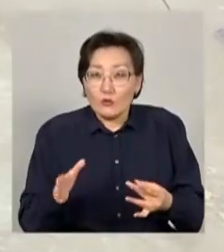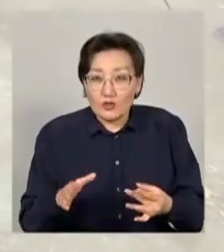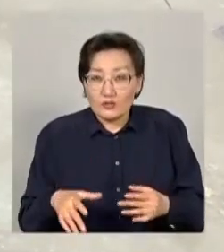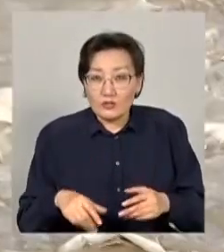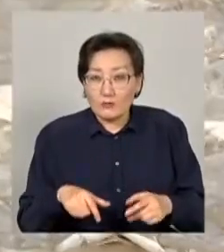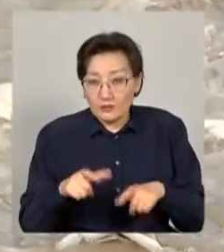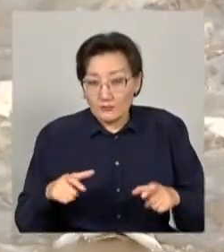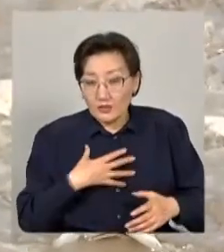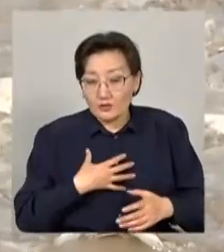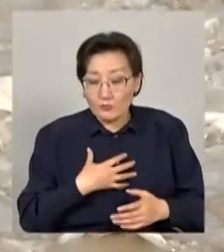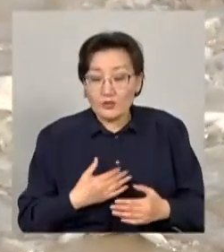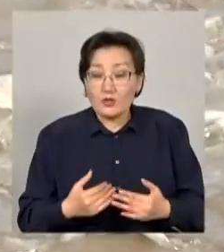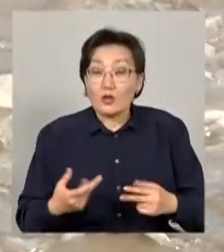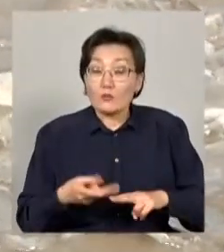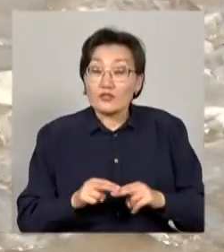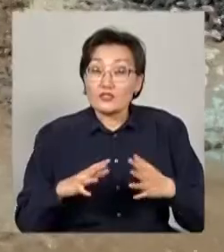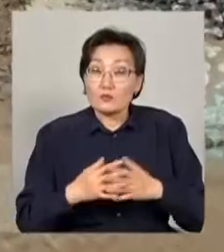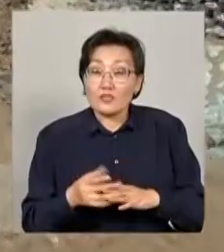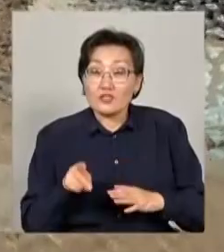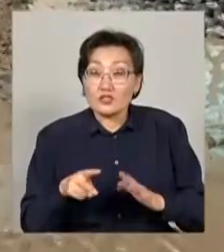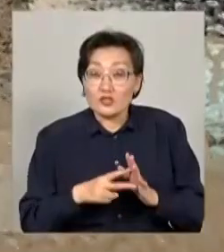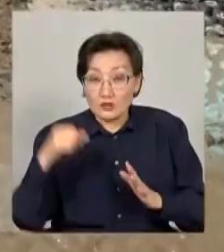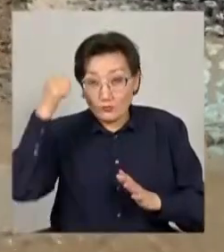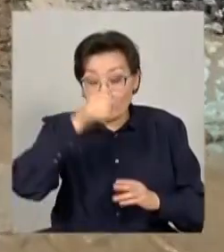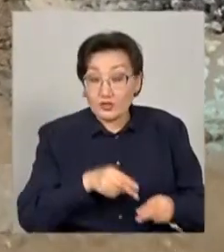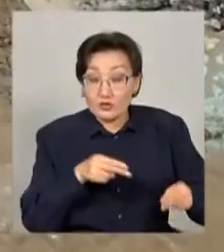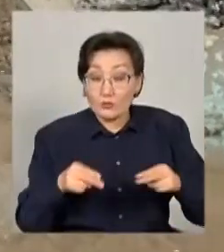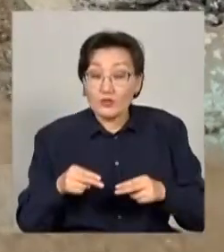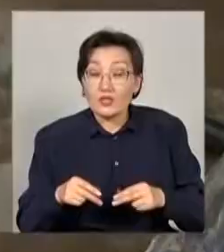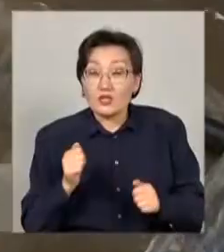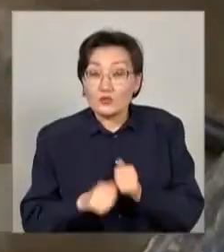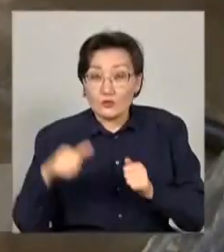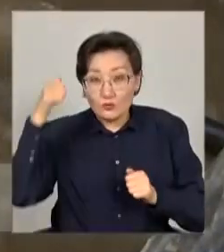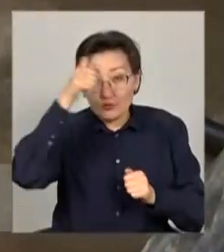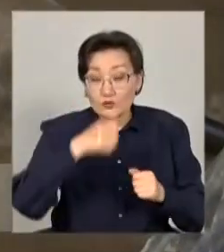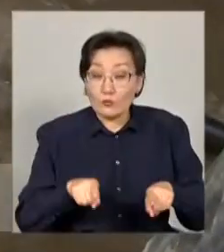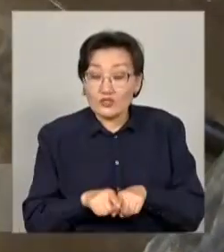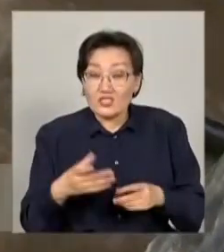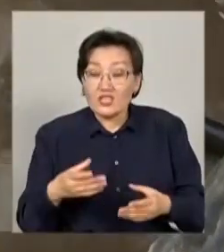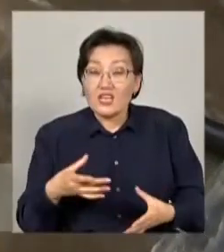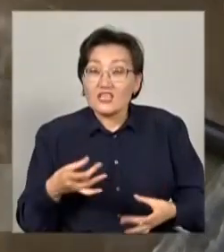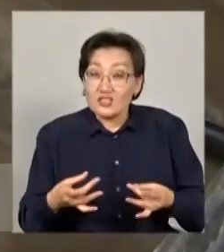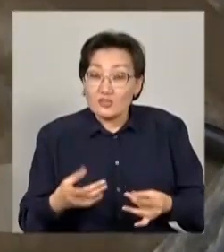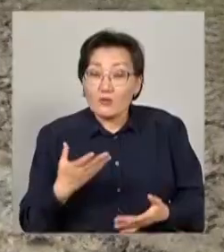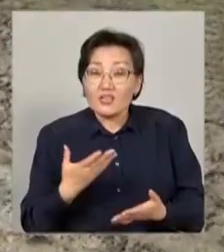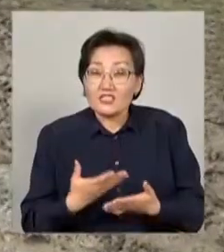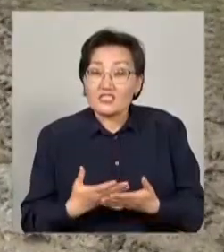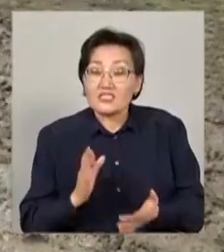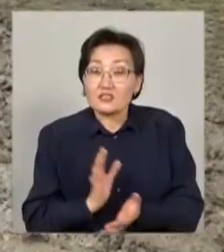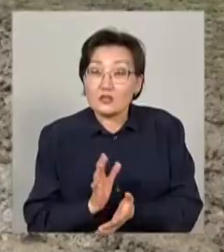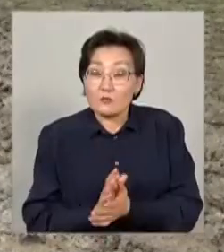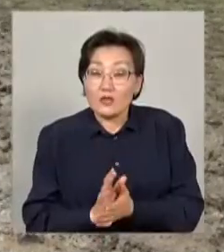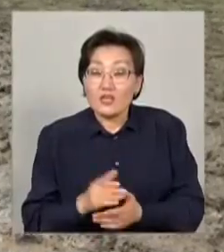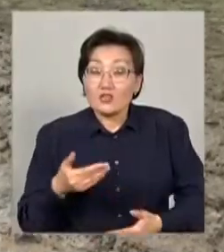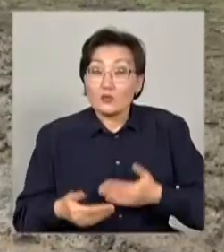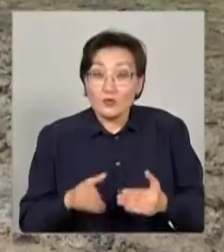алаңдайды. Елдің алды бұл ауылға 2007-де келген. Содан бері жылда көргеніміз балшық, кешкеніміз су дейді. Ал 6 күн бұрын